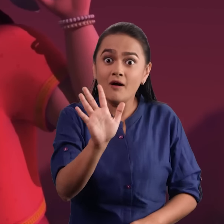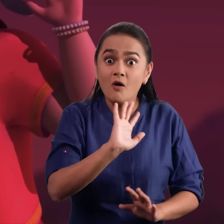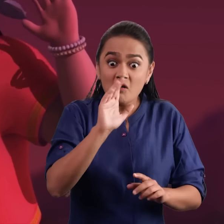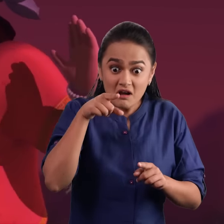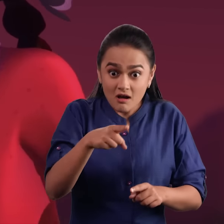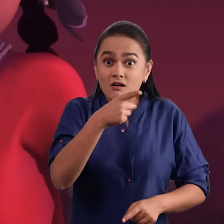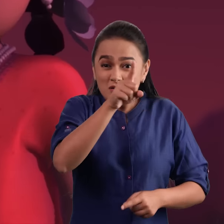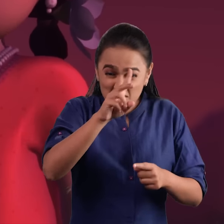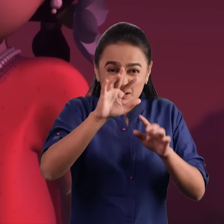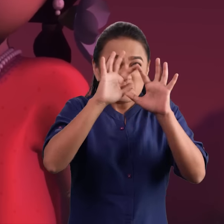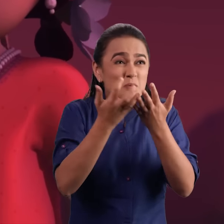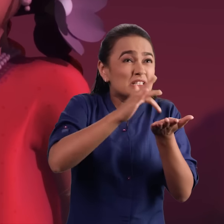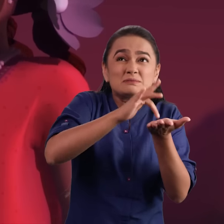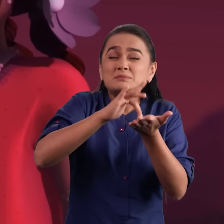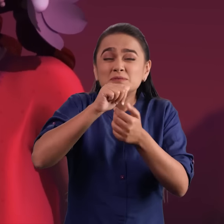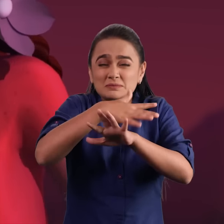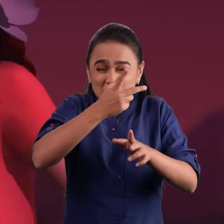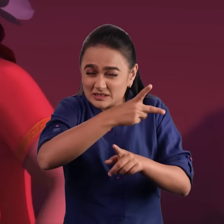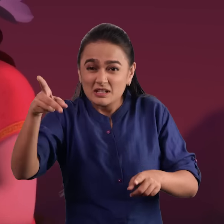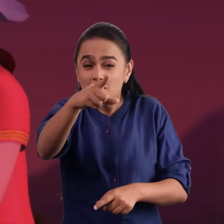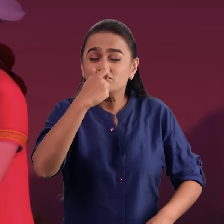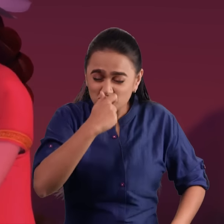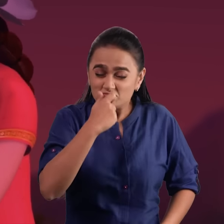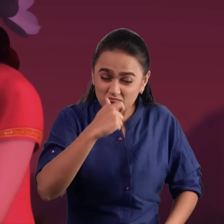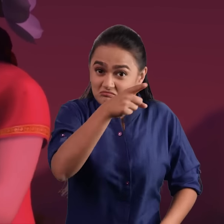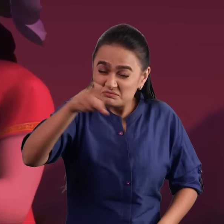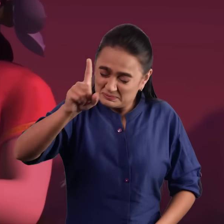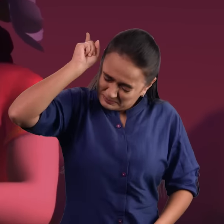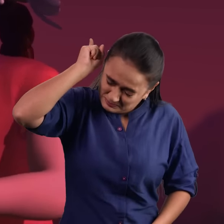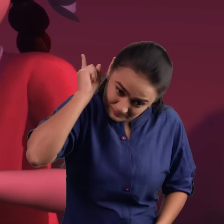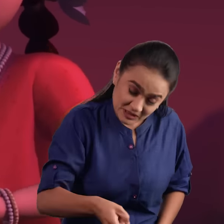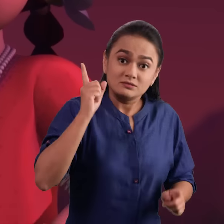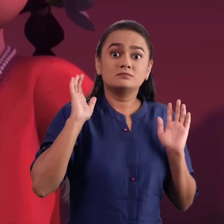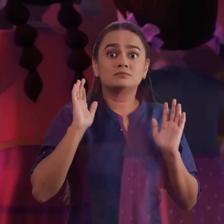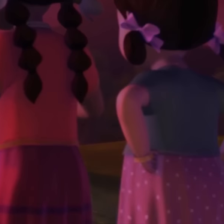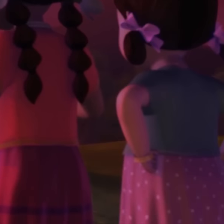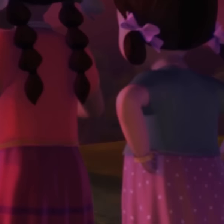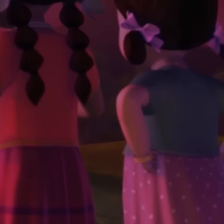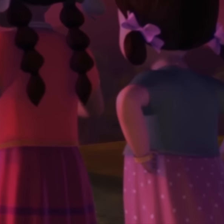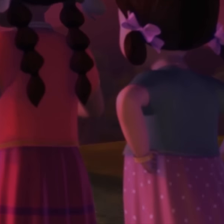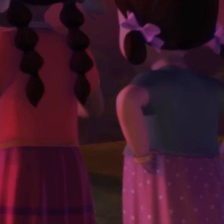इसे धोने के लिए तुम्हें संसार की सारी पवित्र नदियों में स्नान करना ही पड़ेगा।